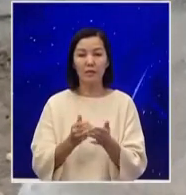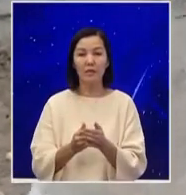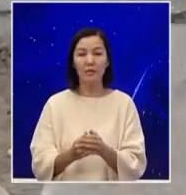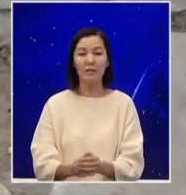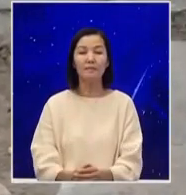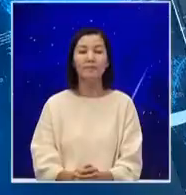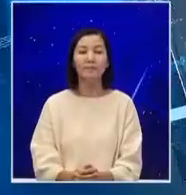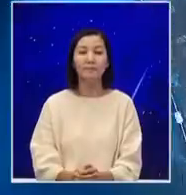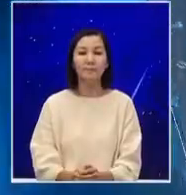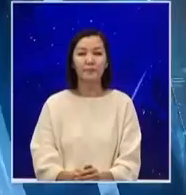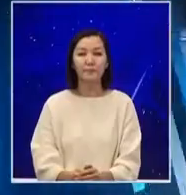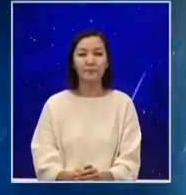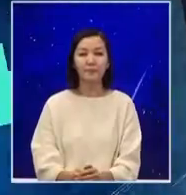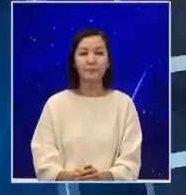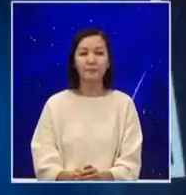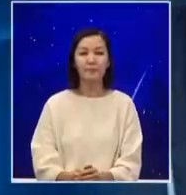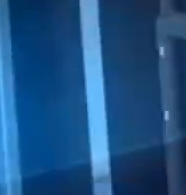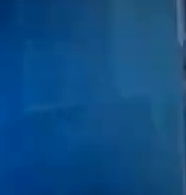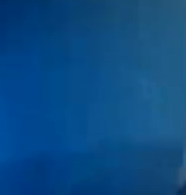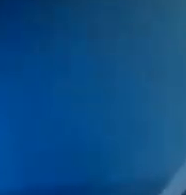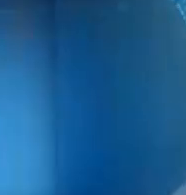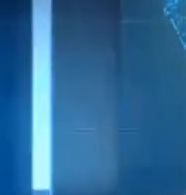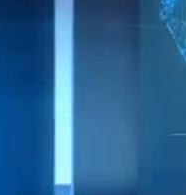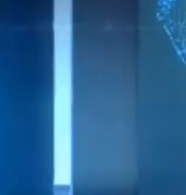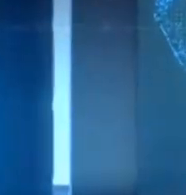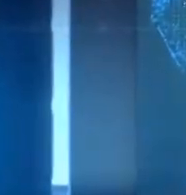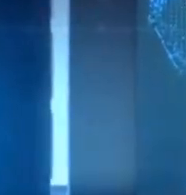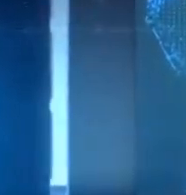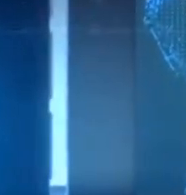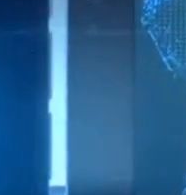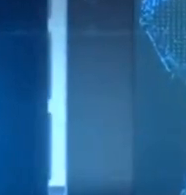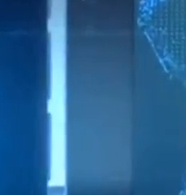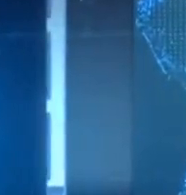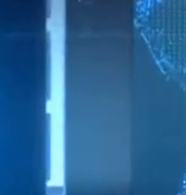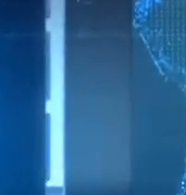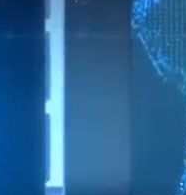Елдана Серікбайқызы, Адель Ақжаркенова, Аманжол Жолкешев, Жетісу телеарнасы.